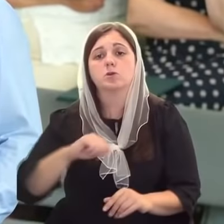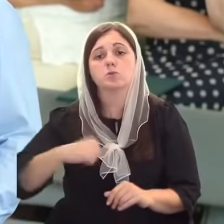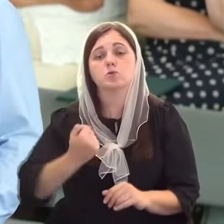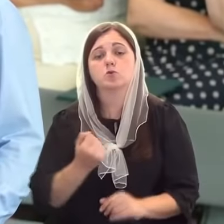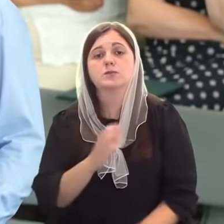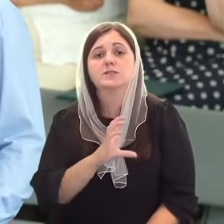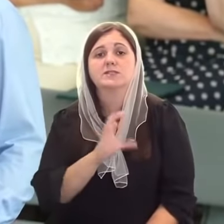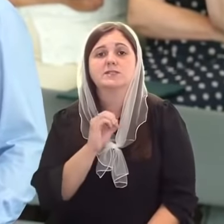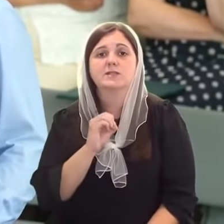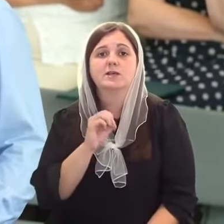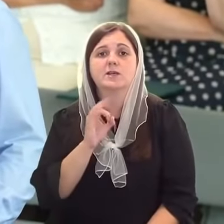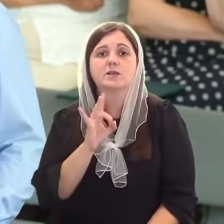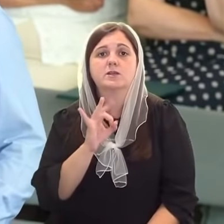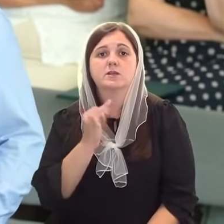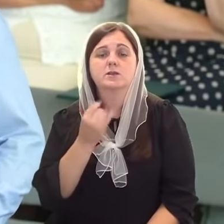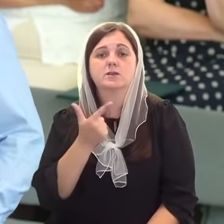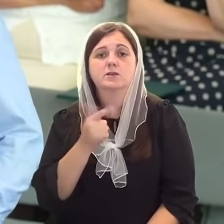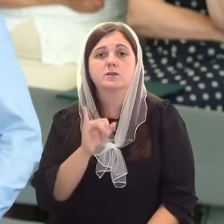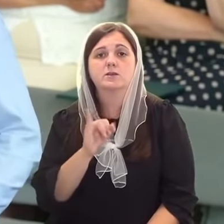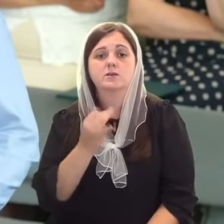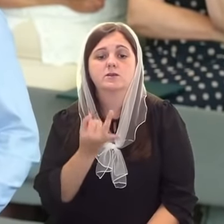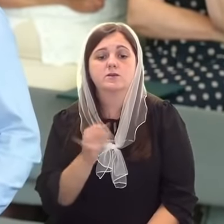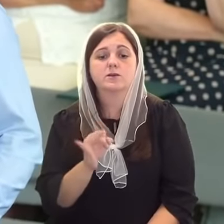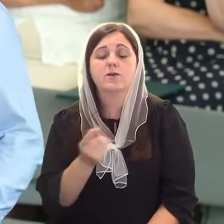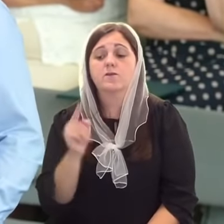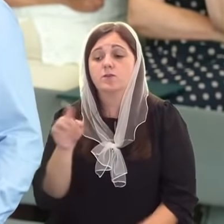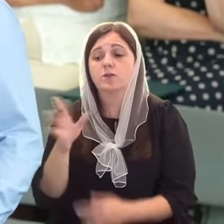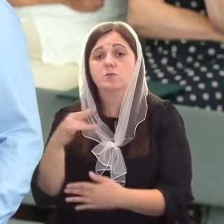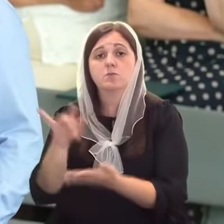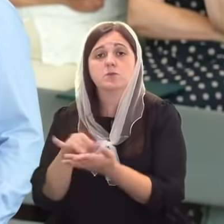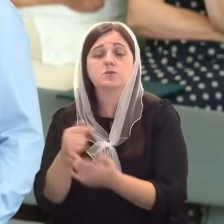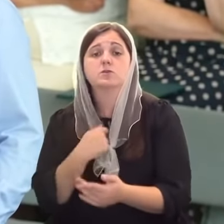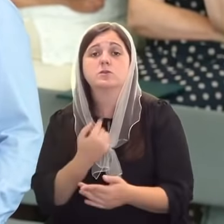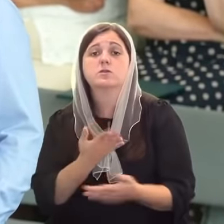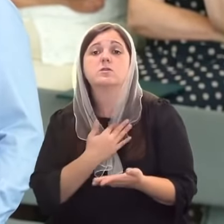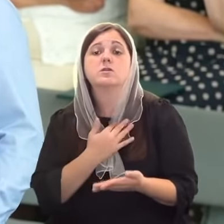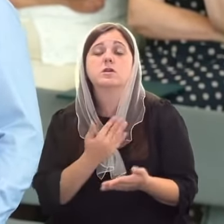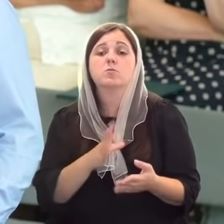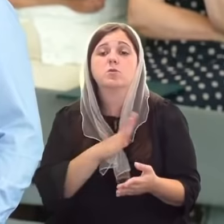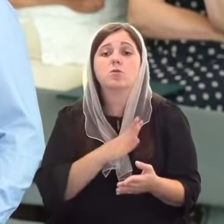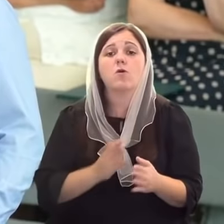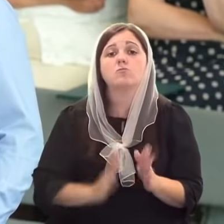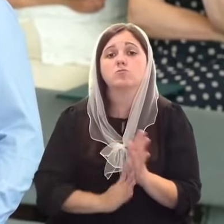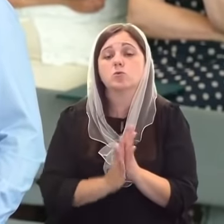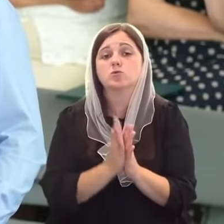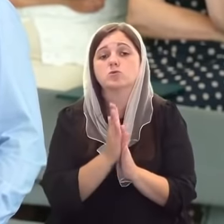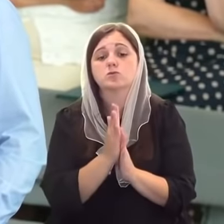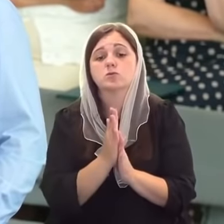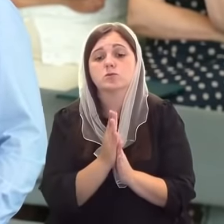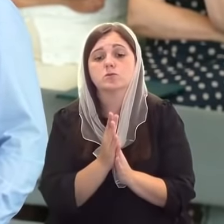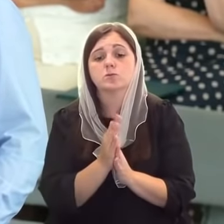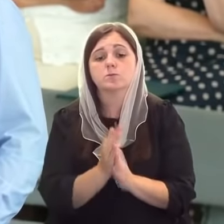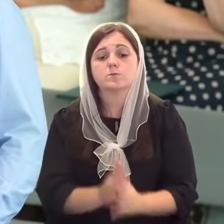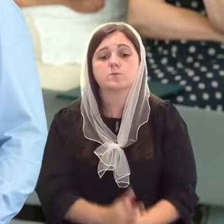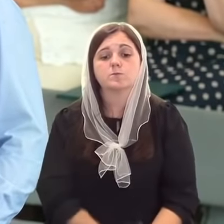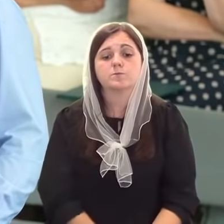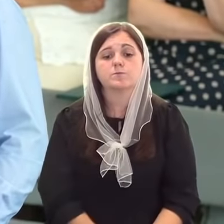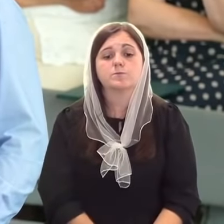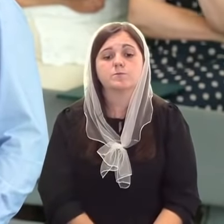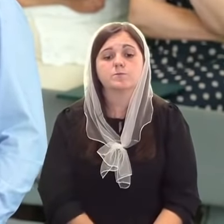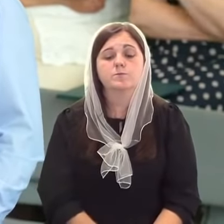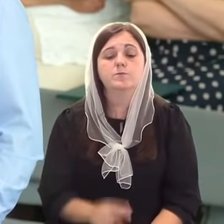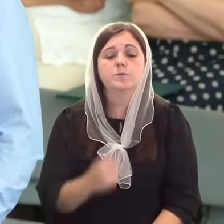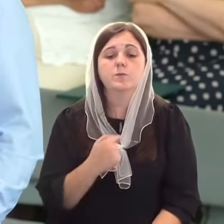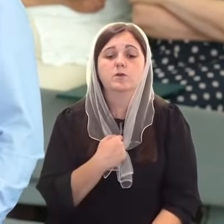интернате. Я поехал в тот город, где я вырос, где был поставлен на очередь на квартиру.